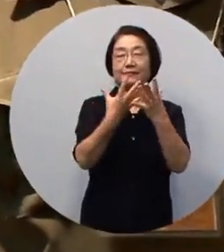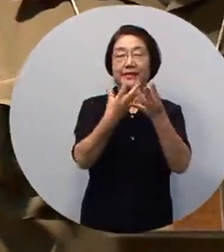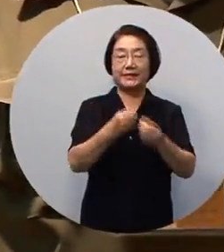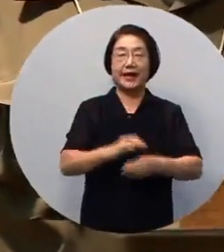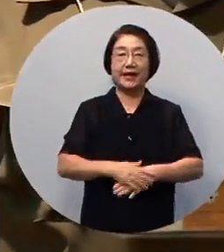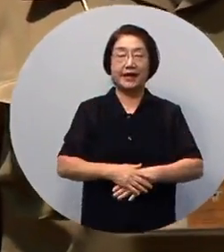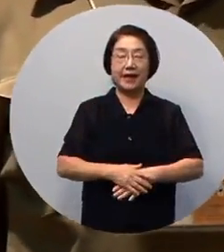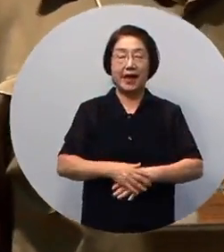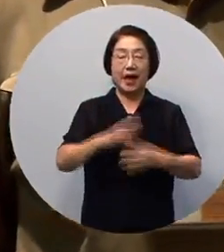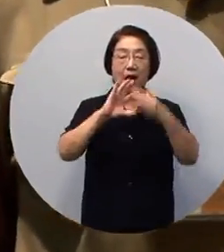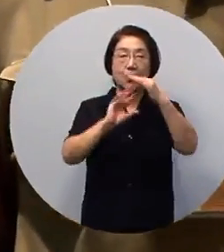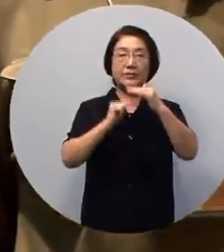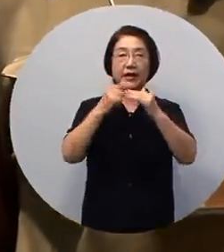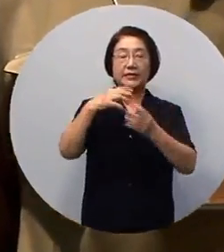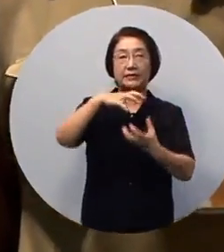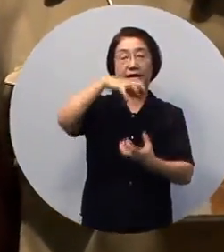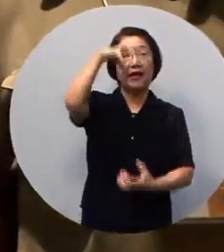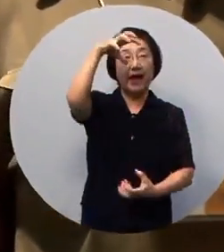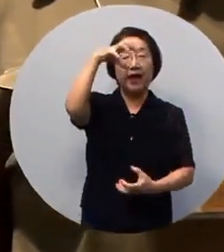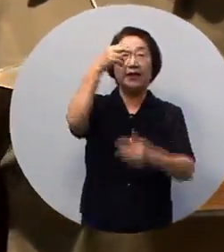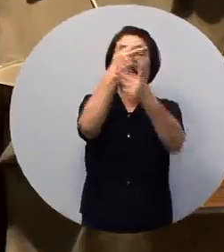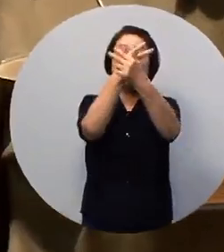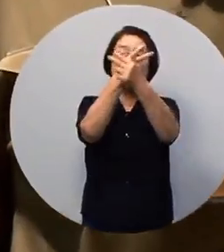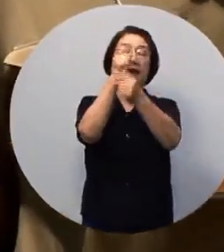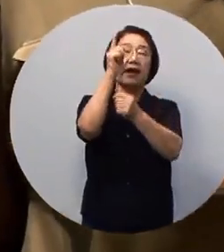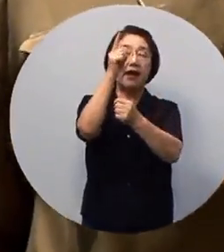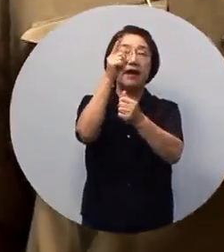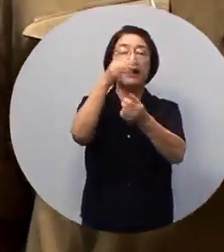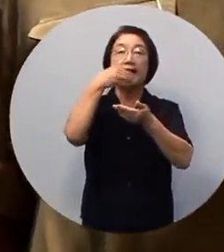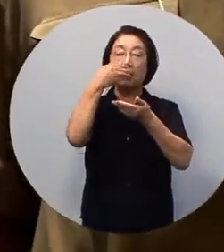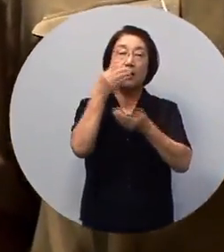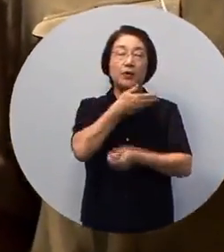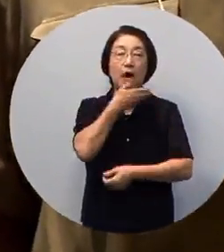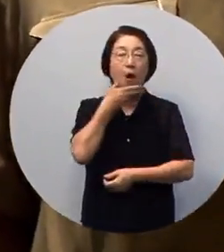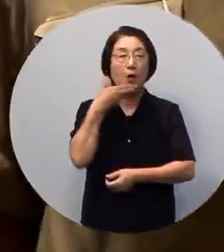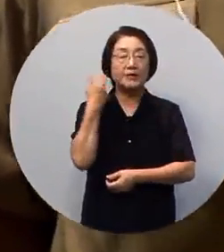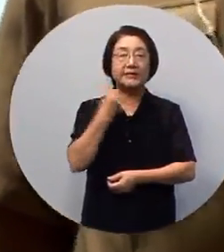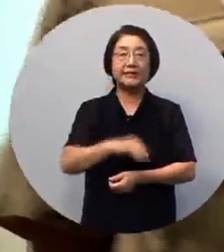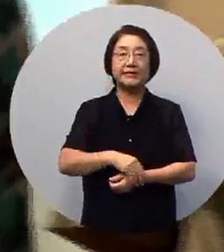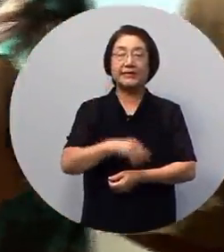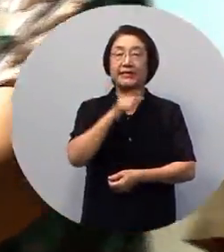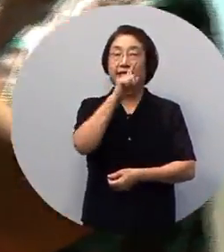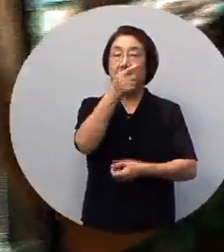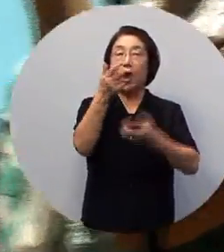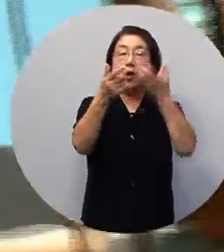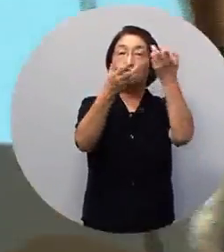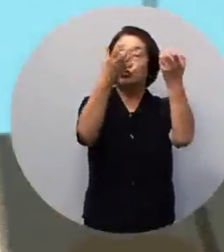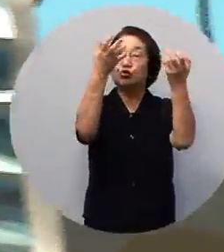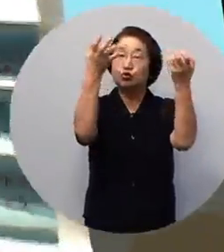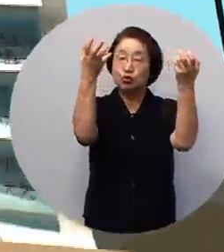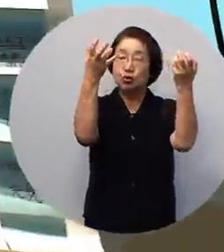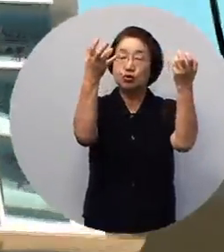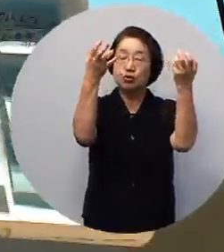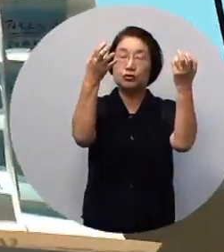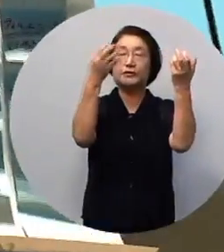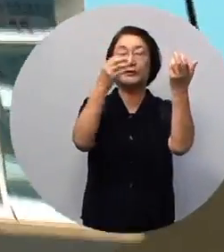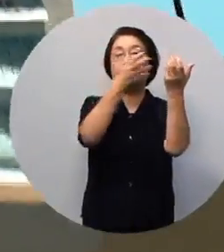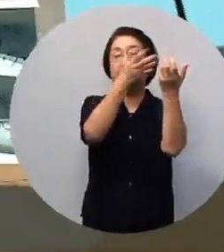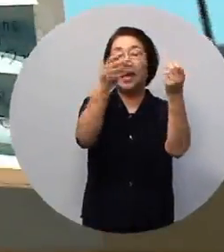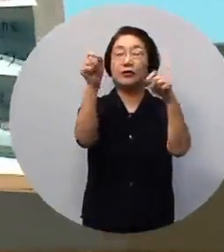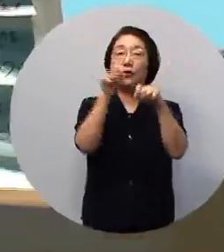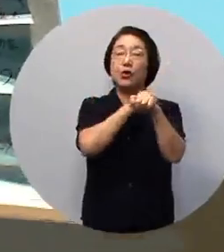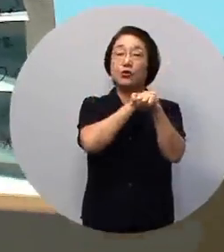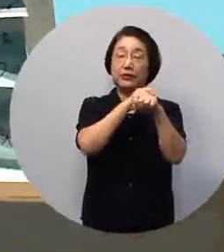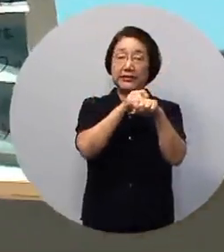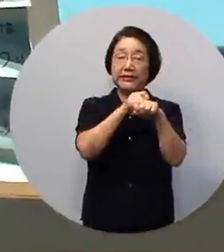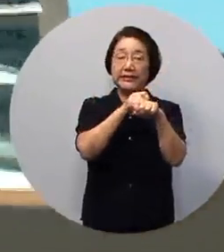北の方に目を向けてみると食べ物がとても美味しいかと思います。でここにいっぱいフルーツ、梨、ぶどう、りんご、特に富士